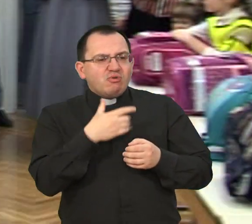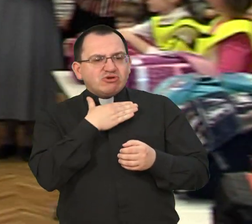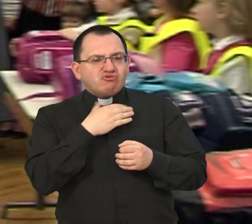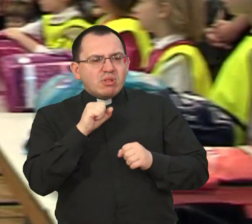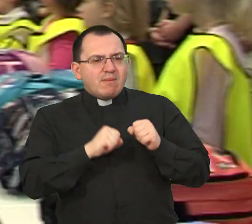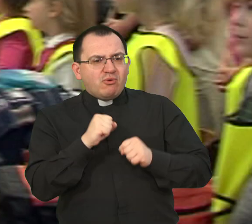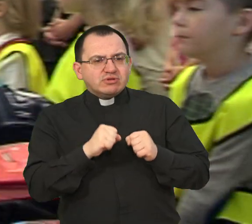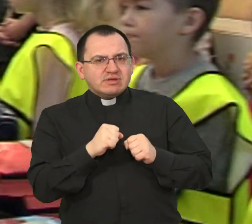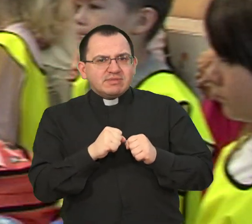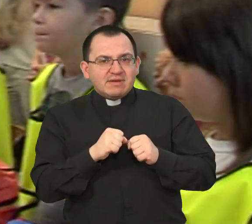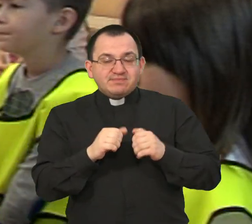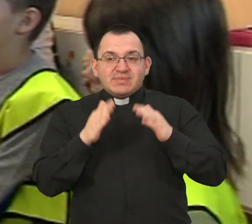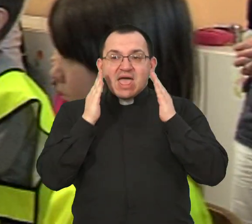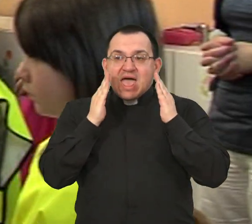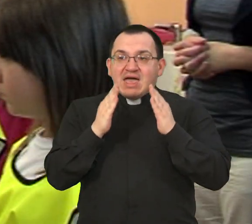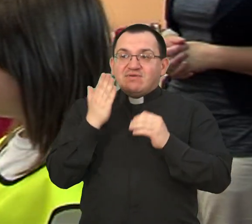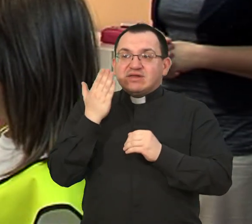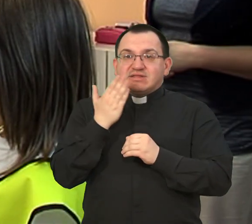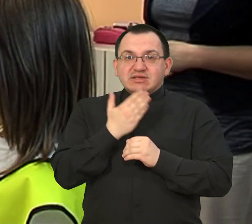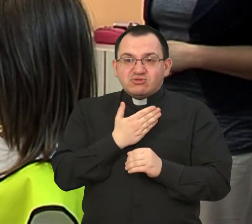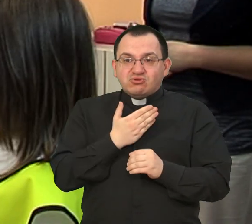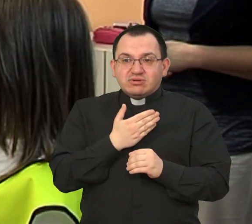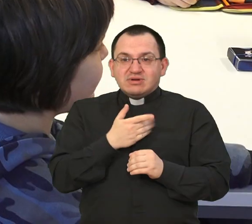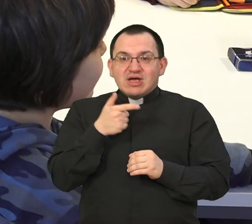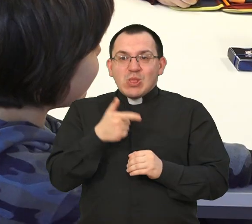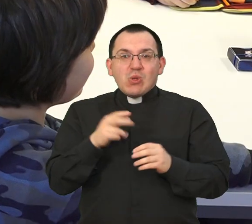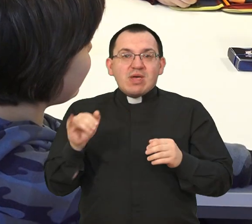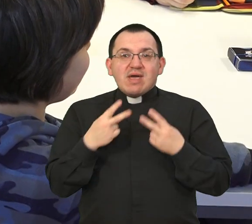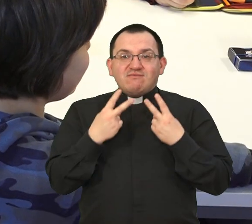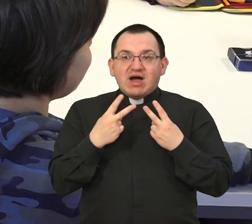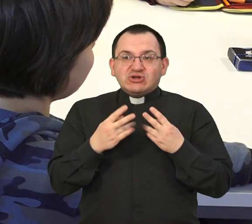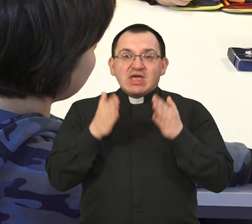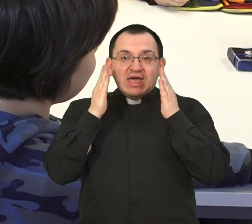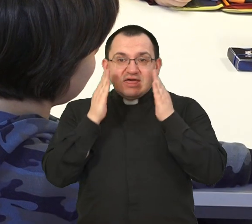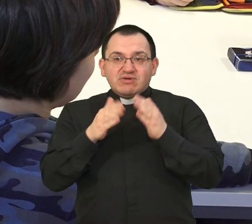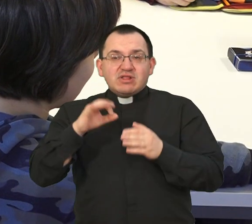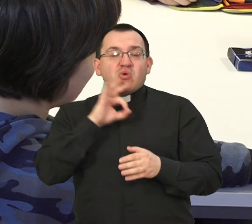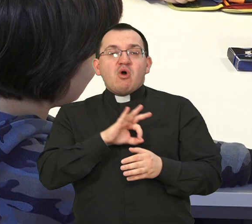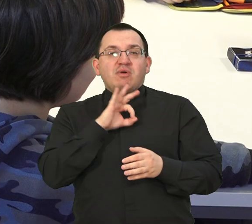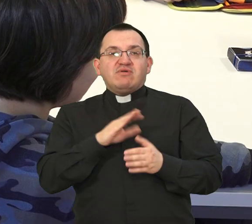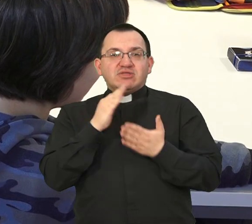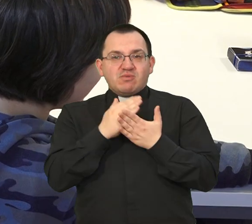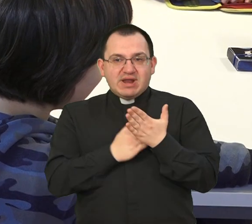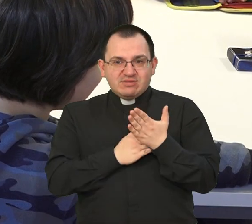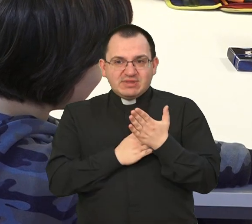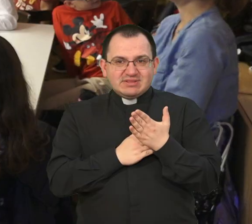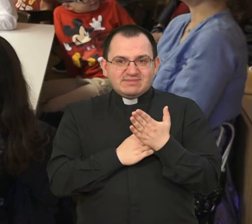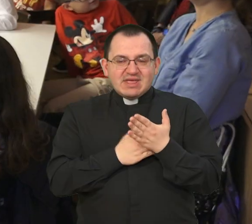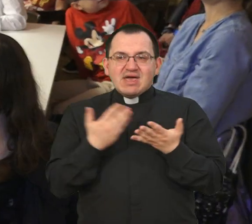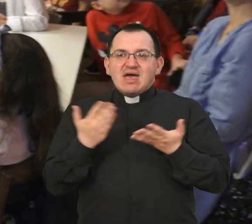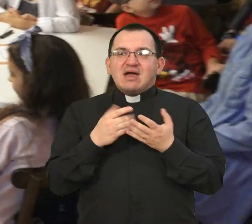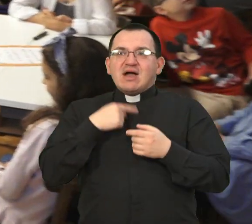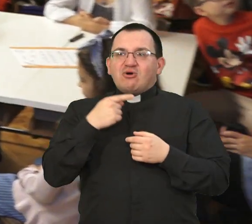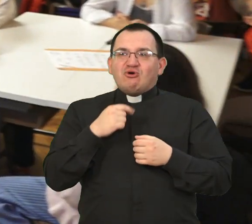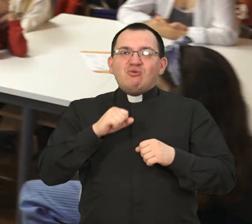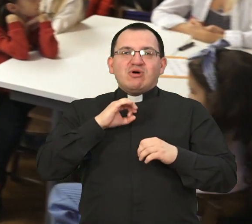posebna? Posebnost je vjerski duh kojim je prožet cjelokupan odgoj, te vjeronauk kao obvezatan predmet. Kako